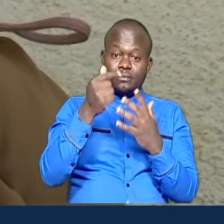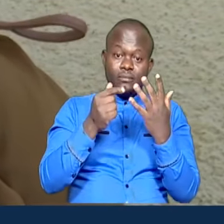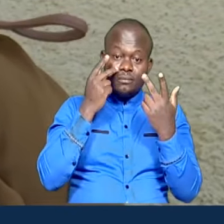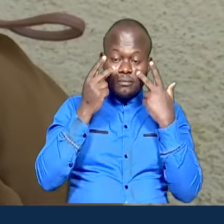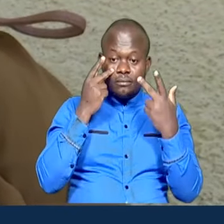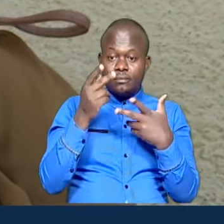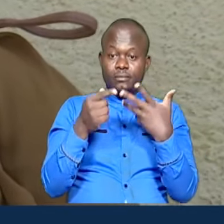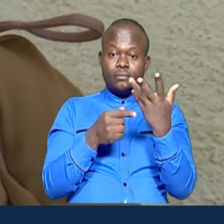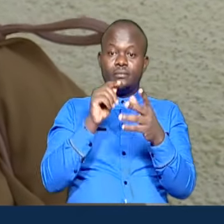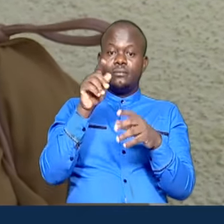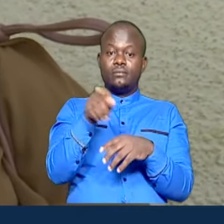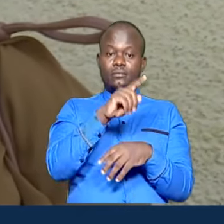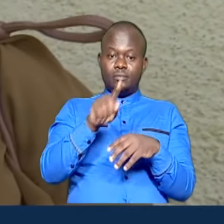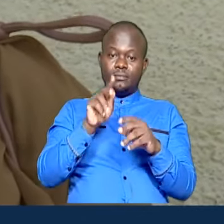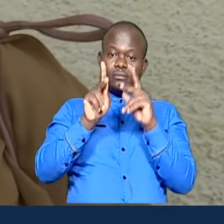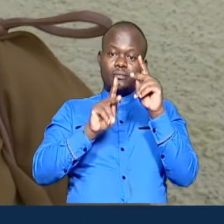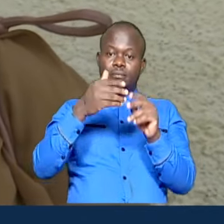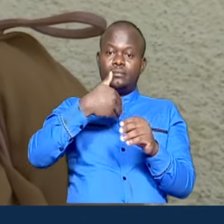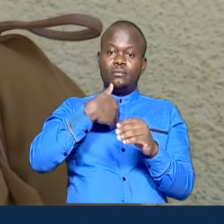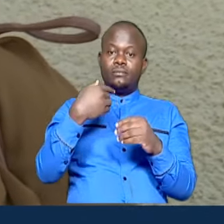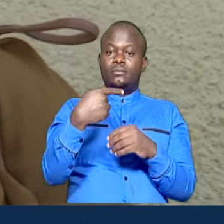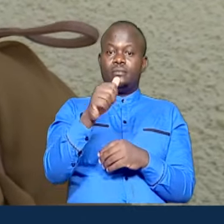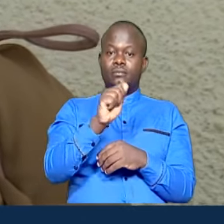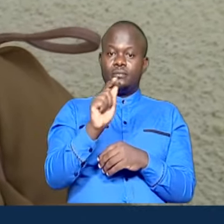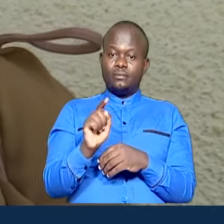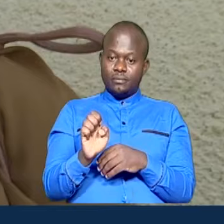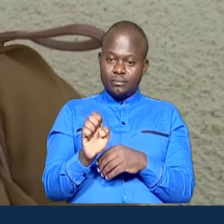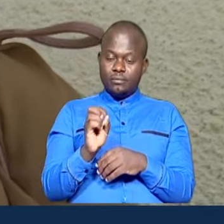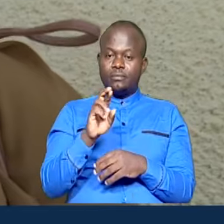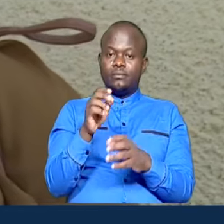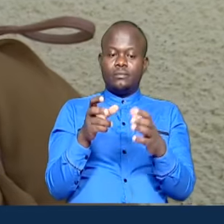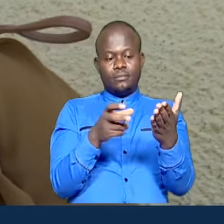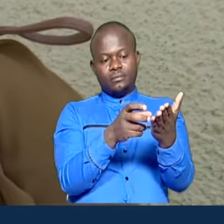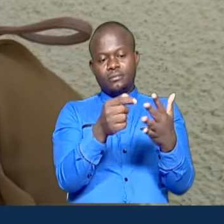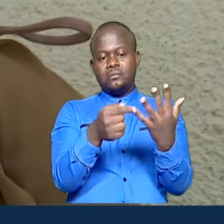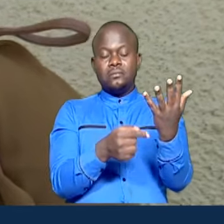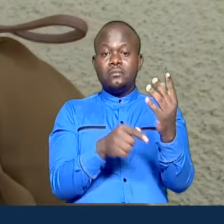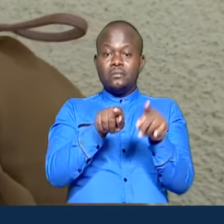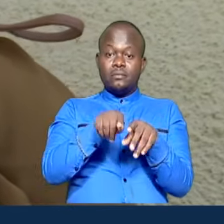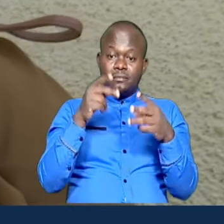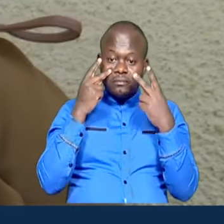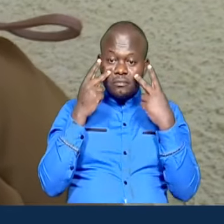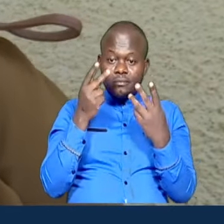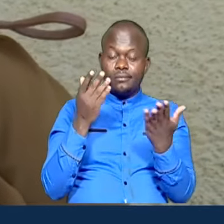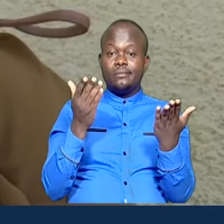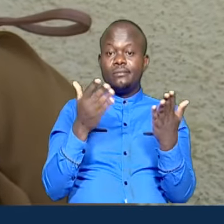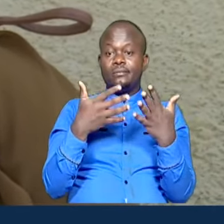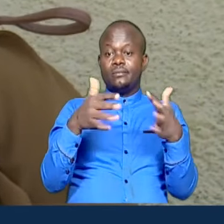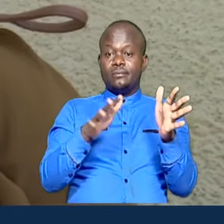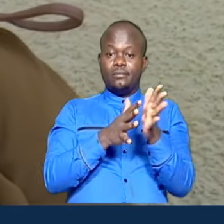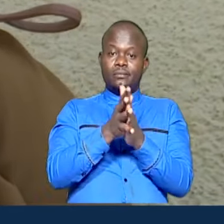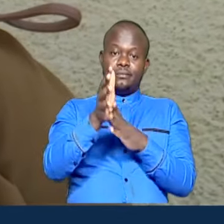makosa abantu bafite za gaze cyangwa abantu bagenda agacomeka ibintu uko biboneye bakamazaho amasaha menshi